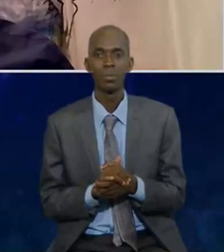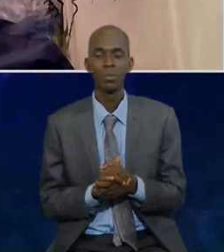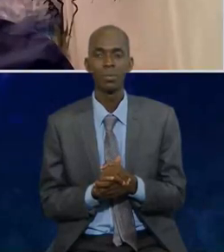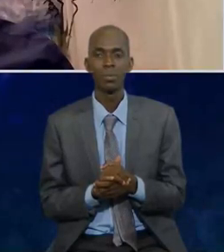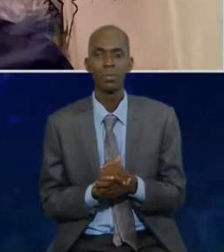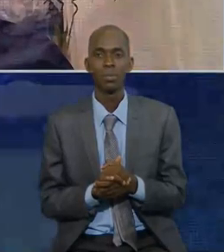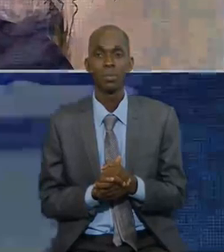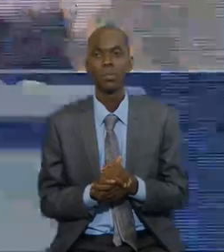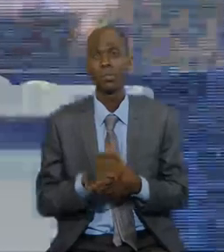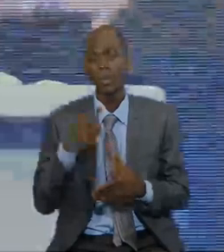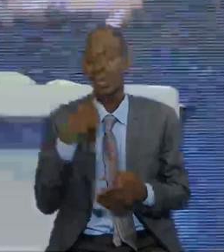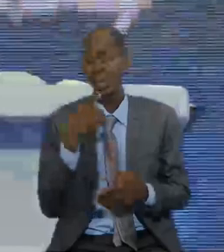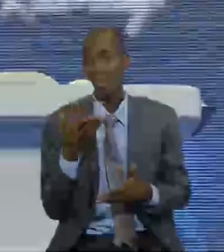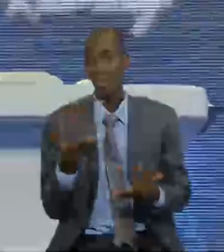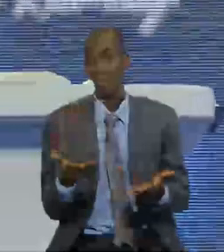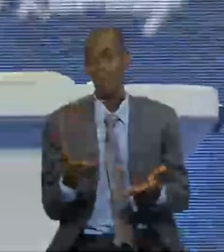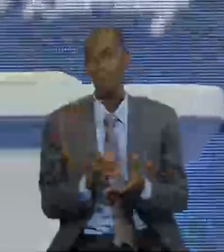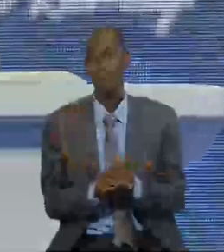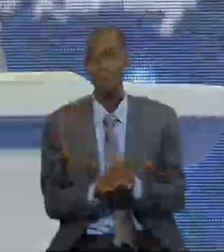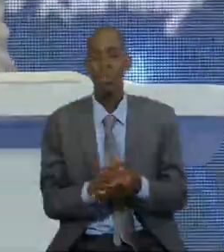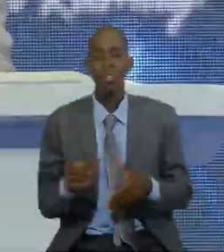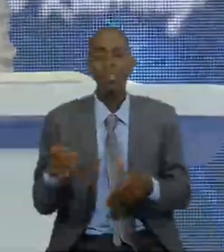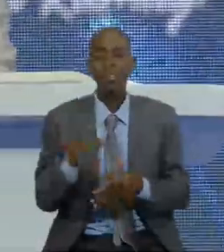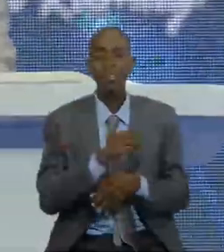Christian il peut pas tenir